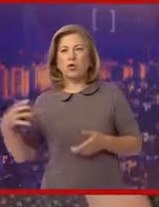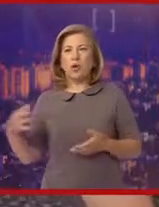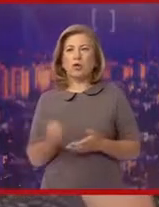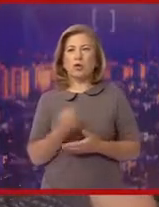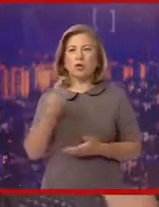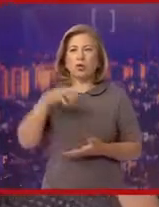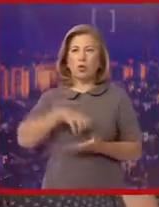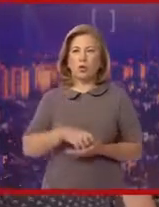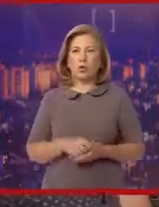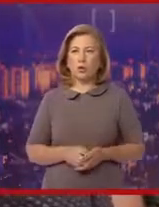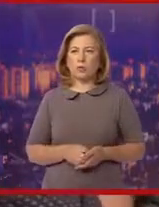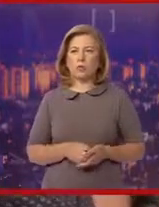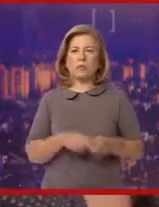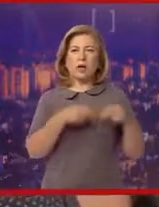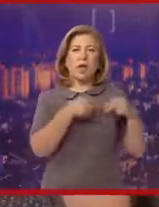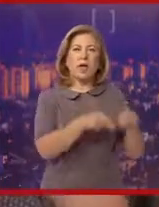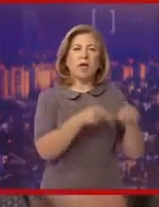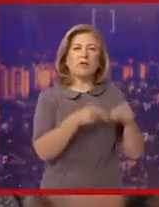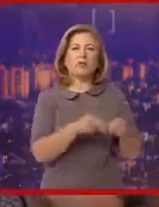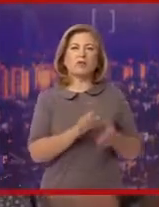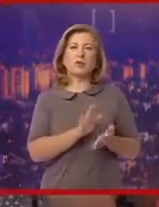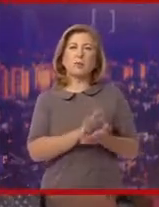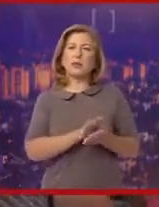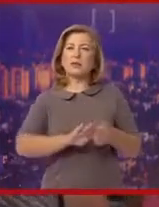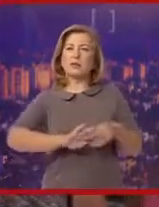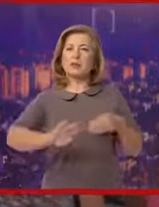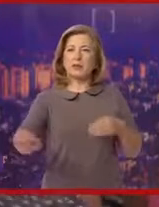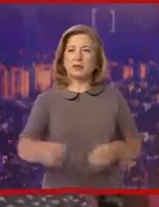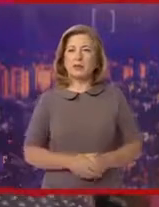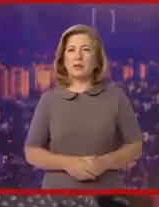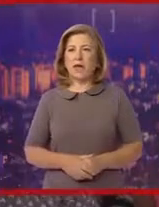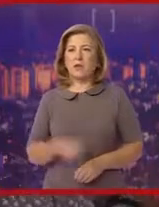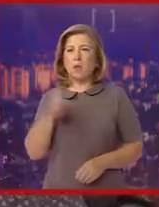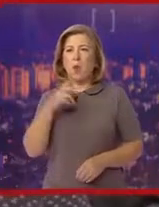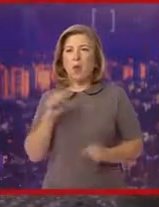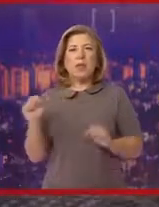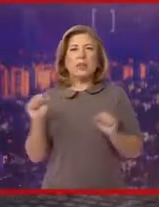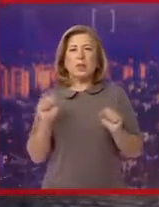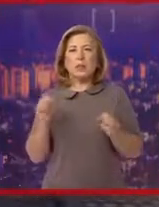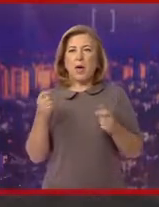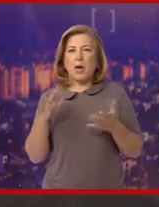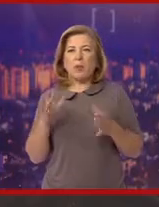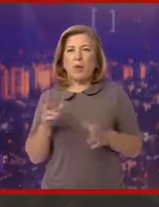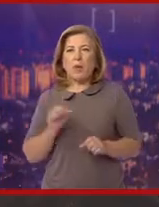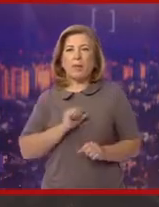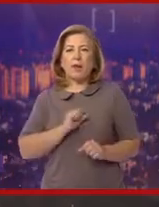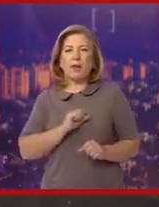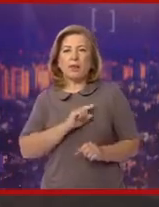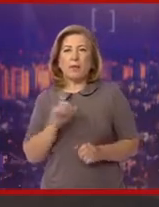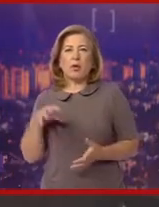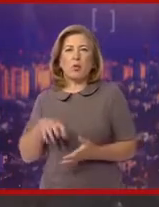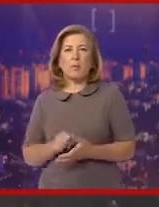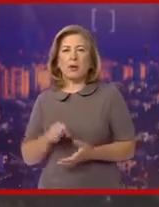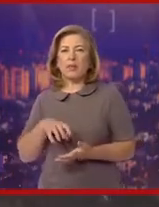să le spunem să păstreze distanța. Într-adevăr, oamenii sunt disperați, probabil că n-au încredere, că nu prind loc. Pentru anul școlar